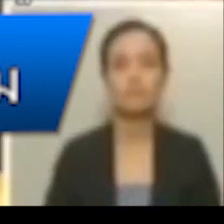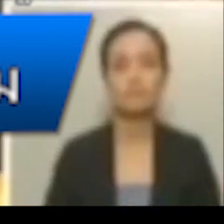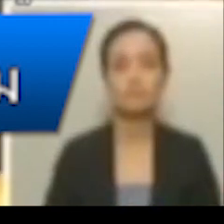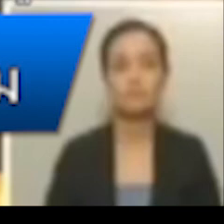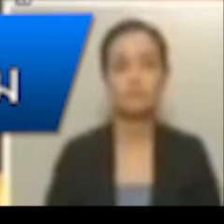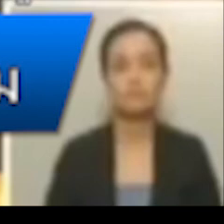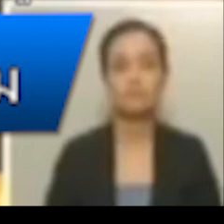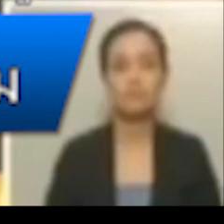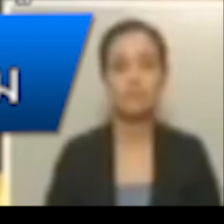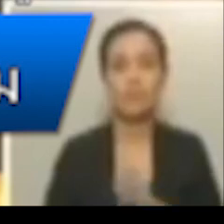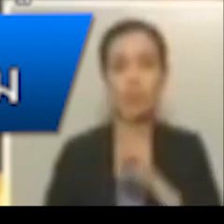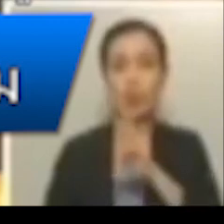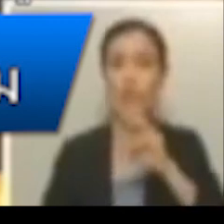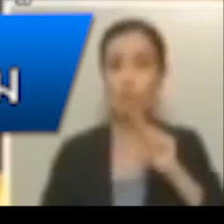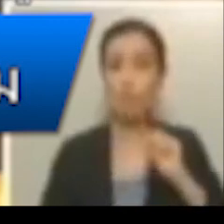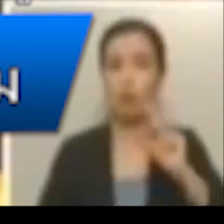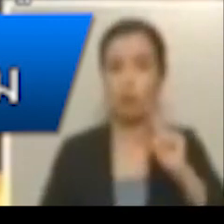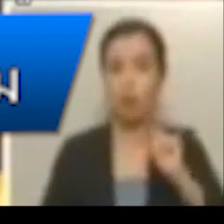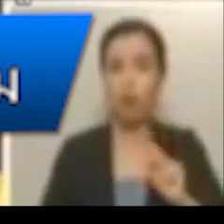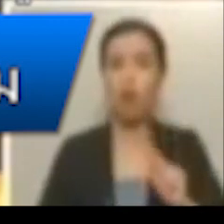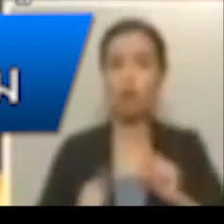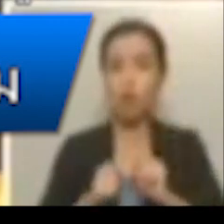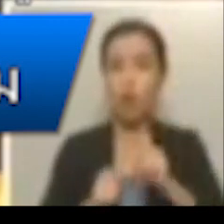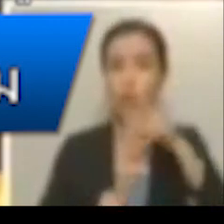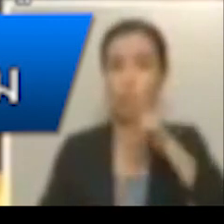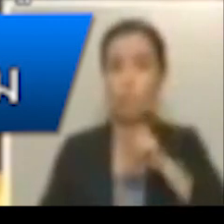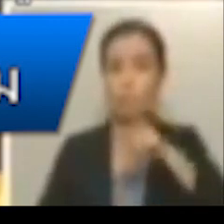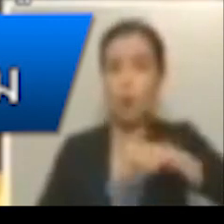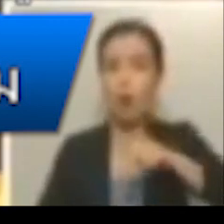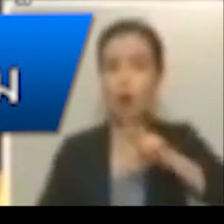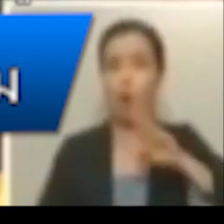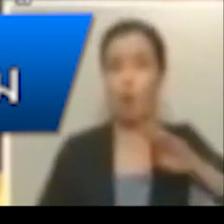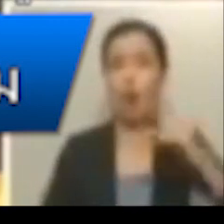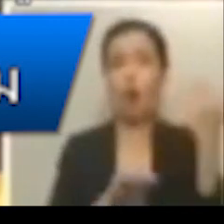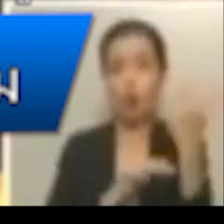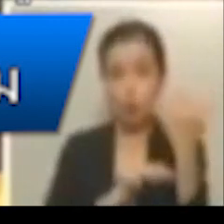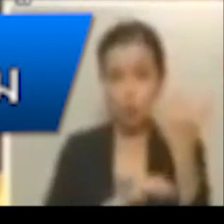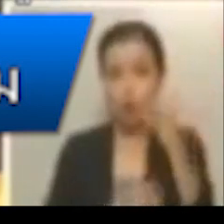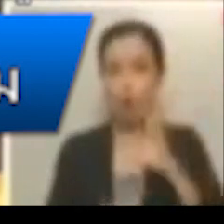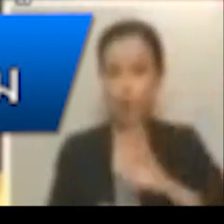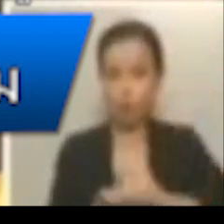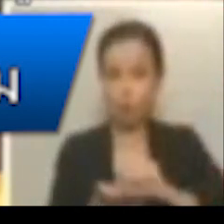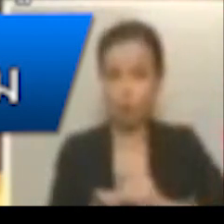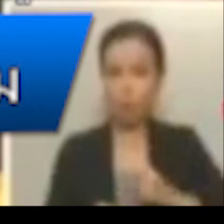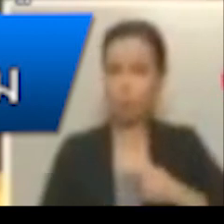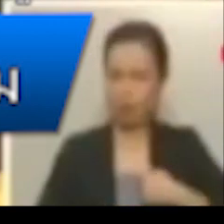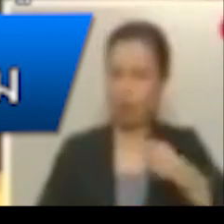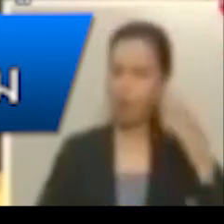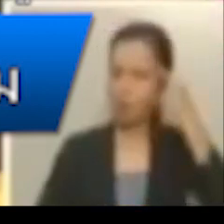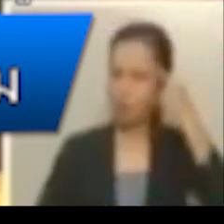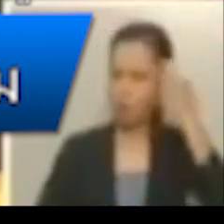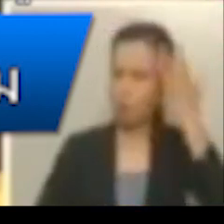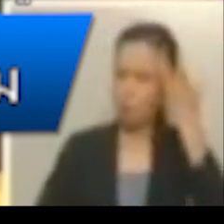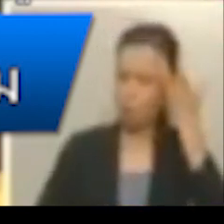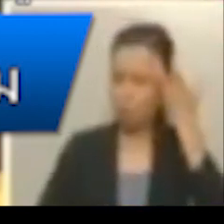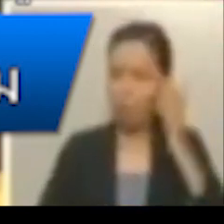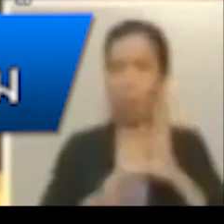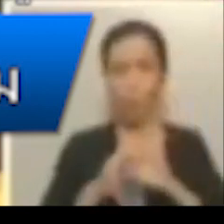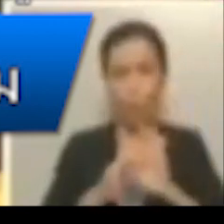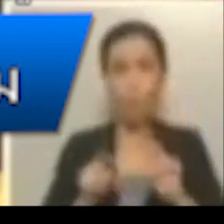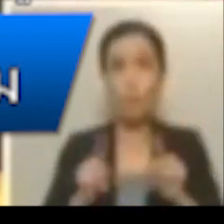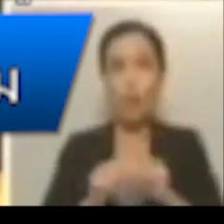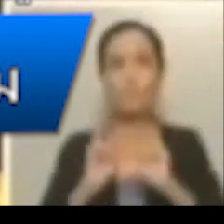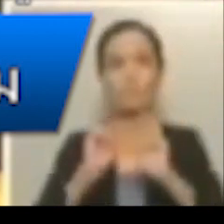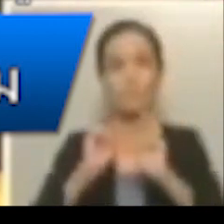ท่านรัฐมนตรีได้พูดถึงพรบ.คอมพิวเตอร์หลายครั้งนะคะก็ตรงกับข้อมูลที่ที่ฉันกำลังมีความกังวลอยู่พอดีแล้วก็จะเป็นประเด็นที่นำ